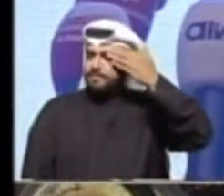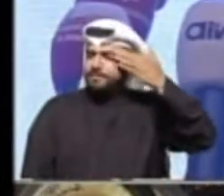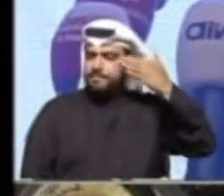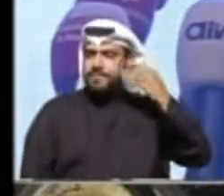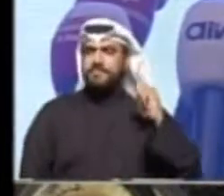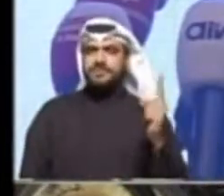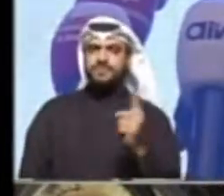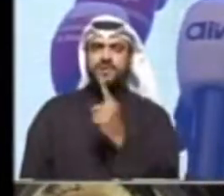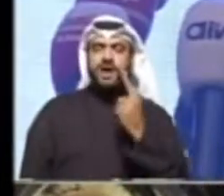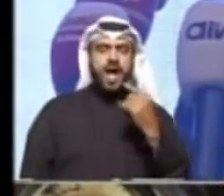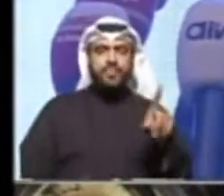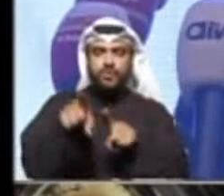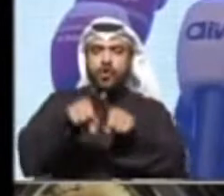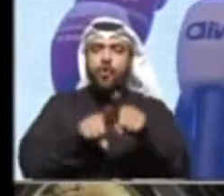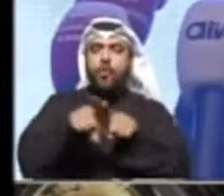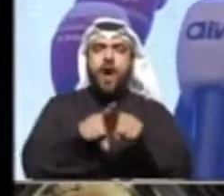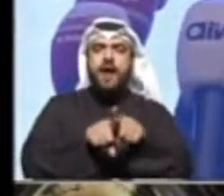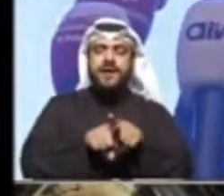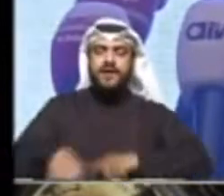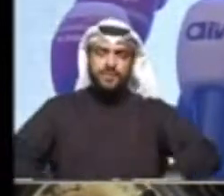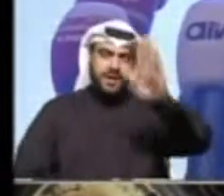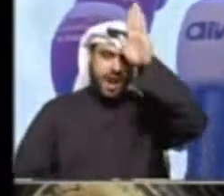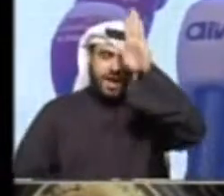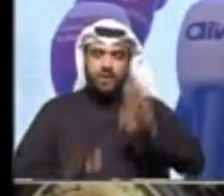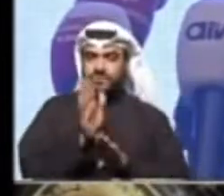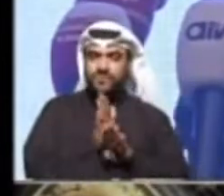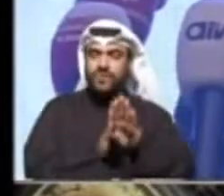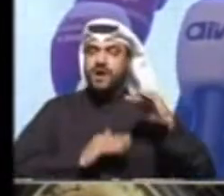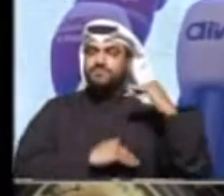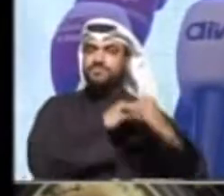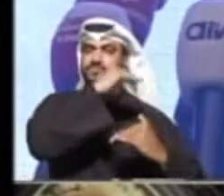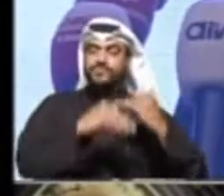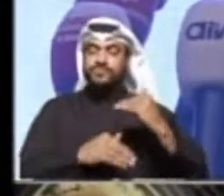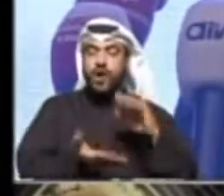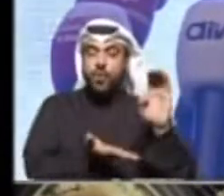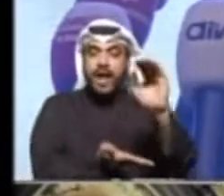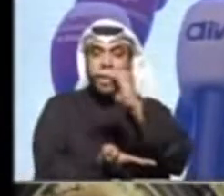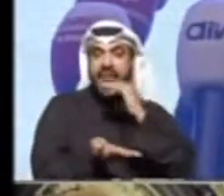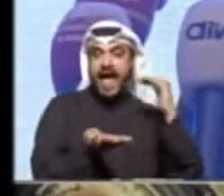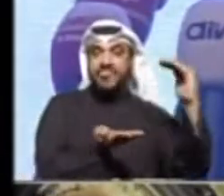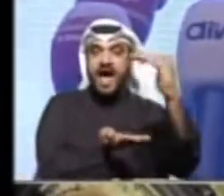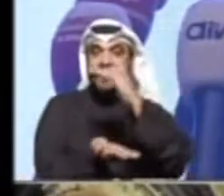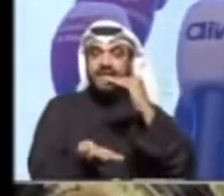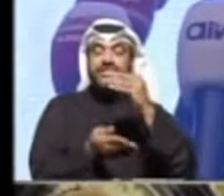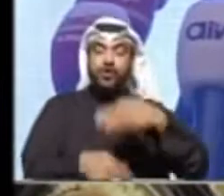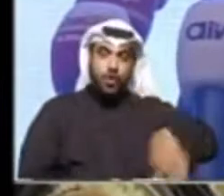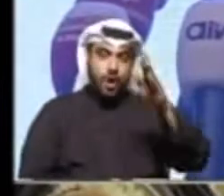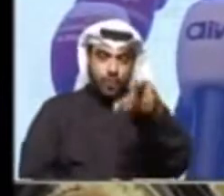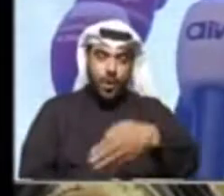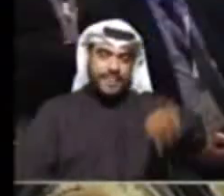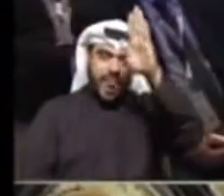والدولي، وتؤكد صدق مساعيها التنموية والإنسانية والحضارية، بل هو إلى جانب